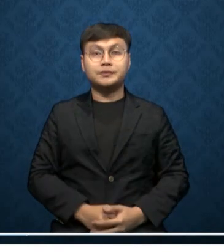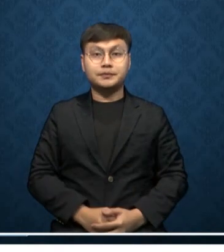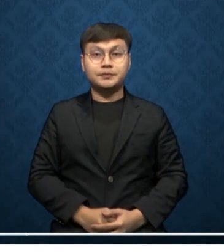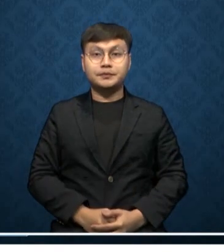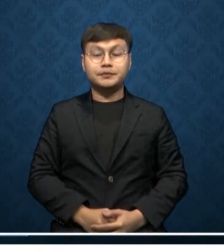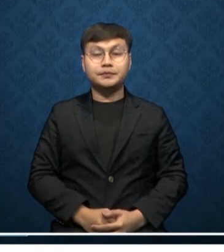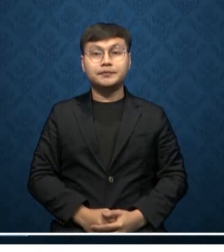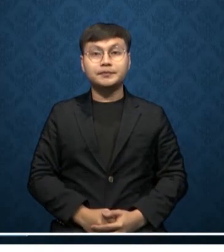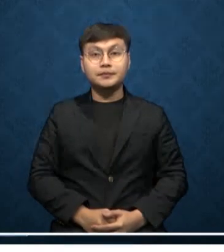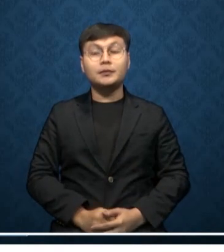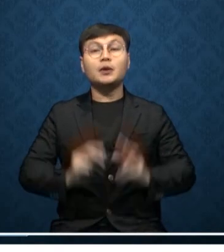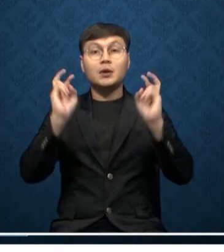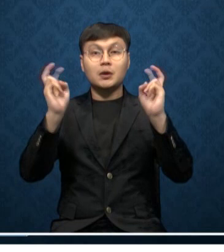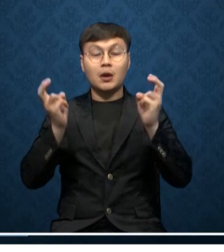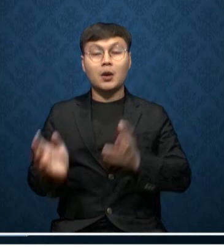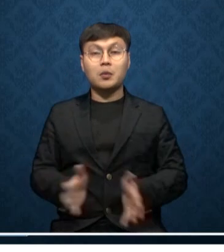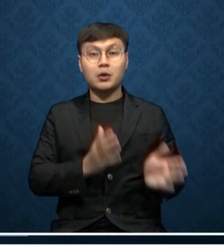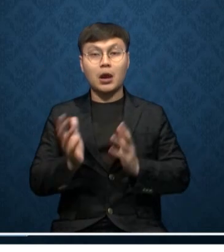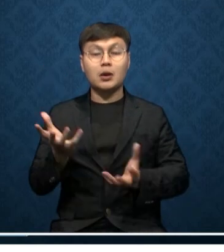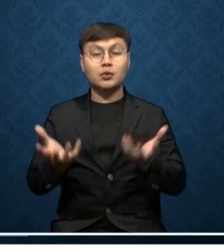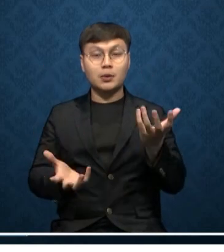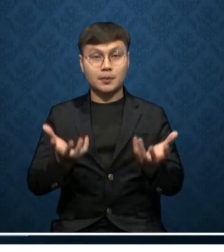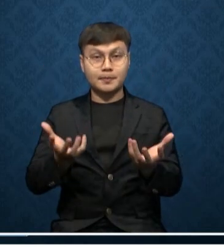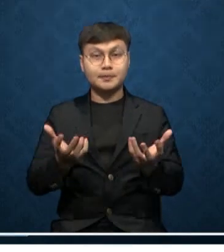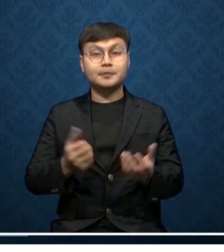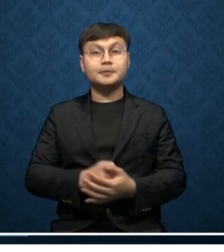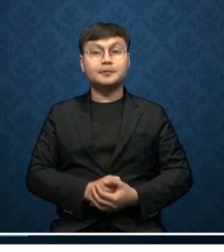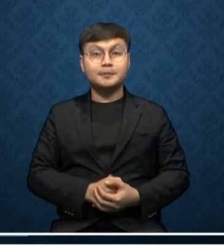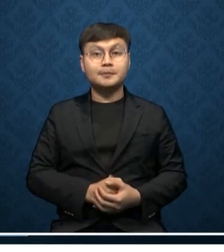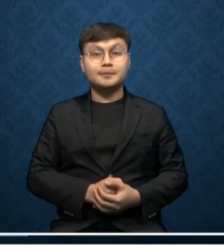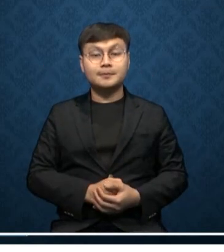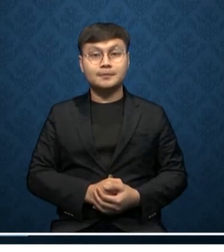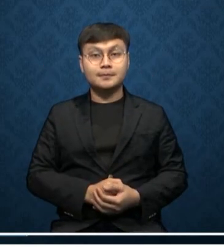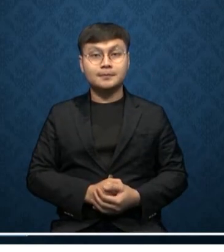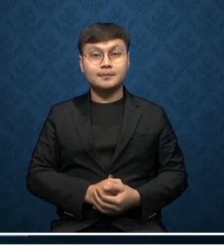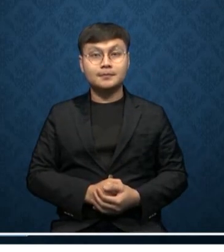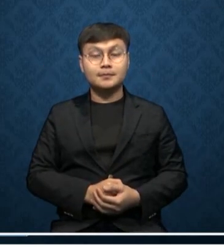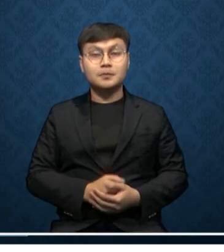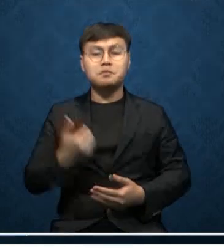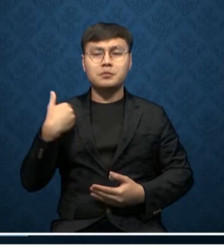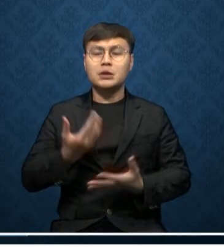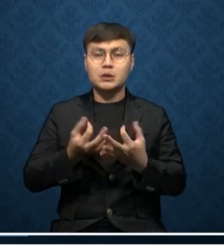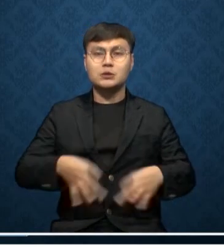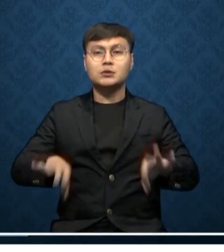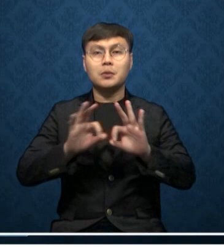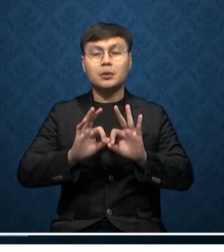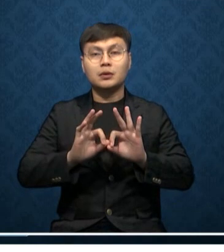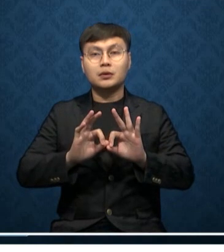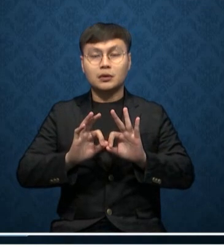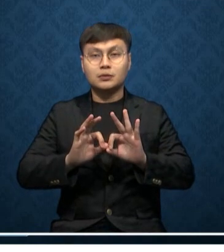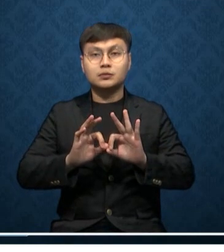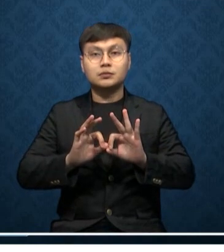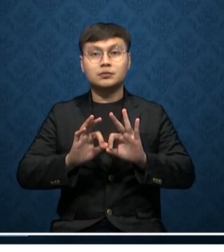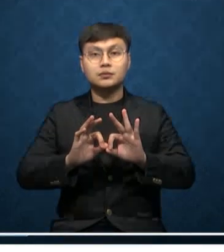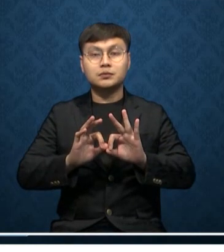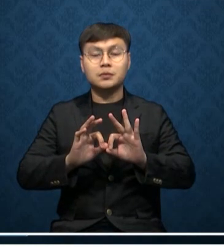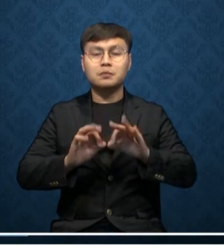ของกระบวนการยุติธรรมนะครับที่เราได้ตามอยู่ก็มีเรื่องสำคัญนะได้ได้เอ่อ